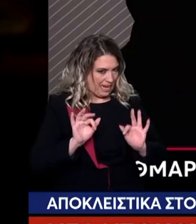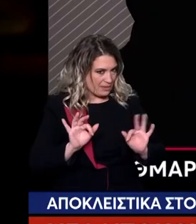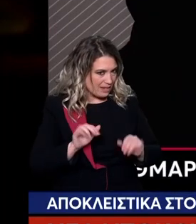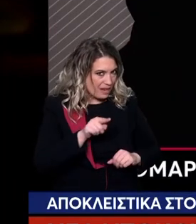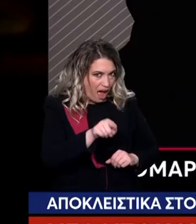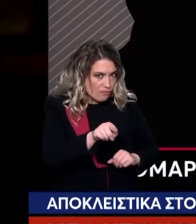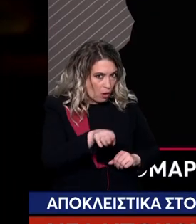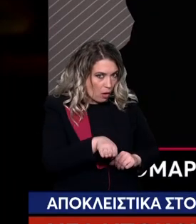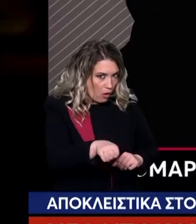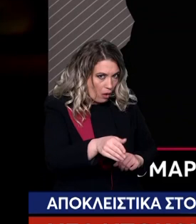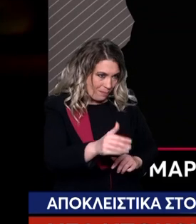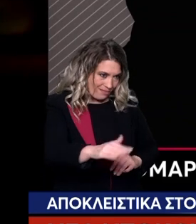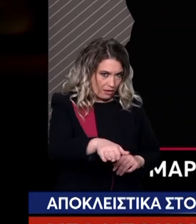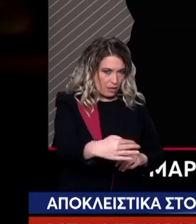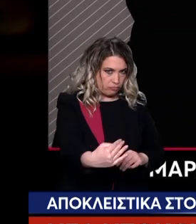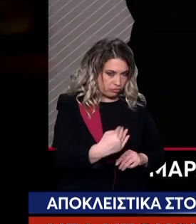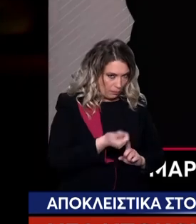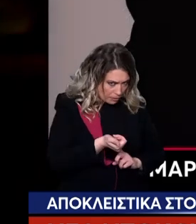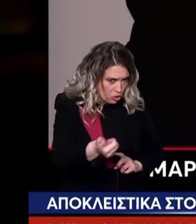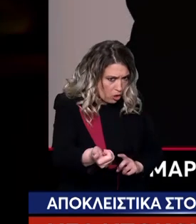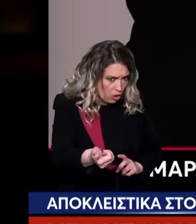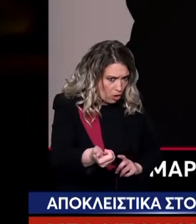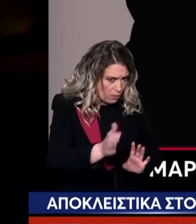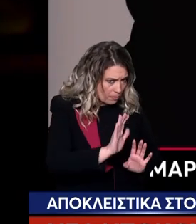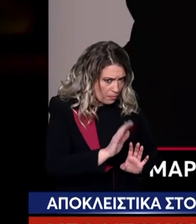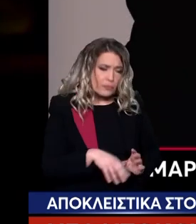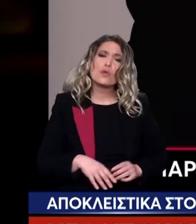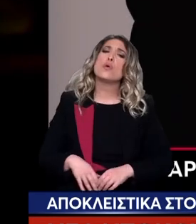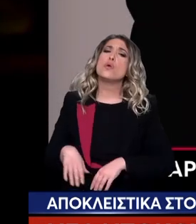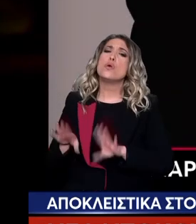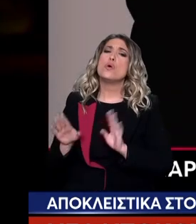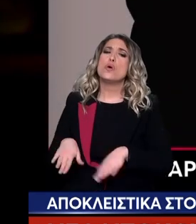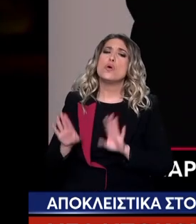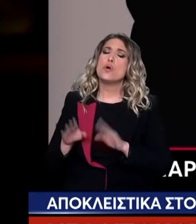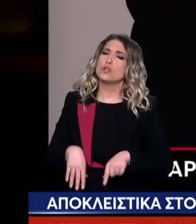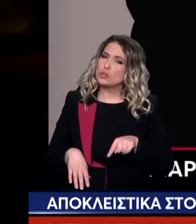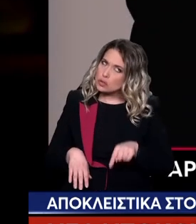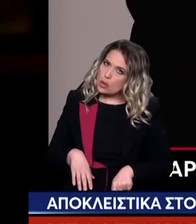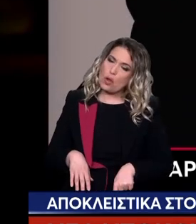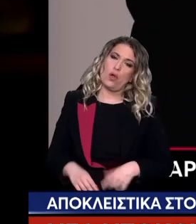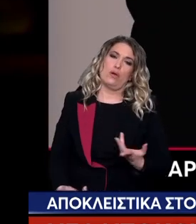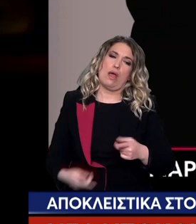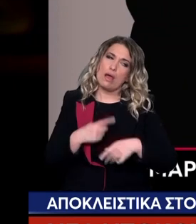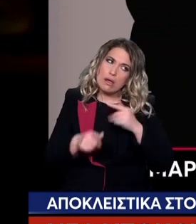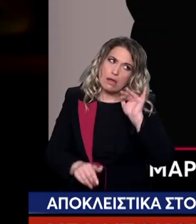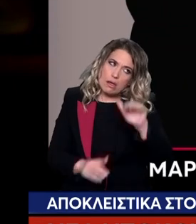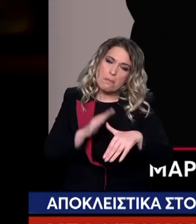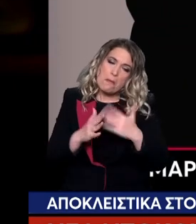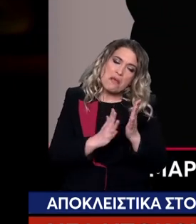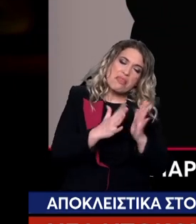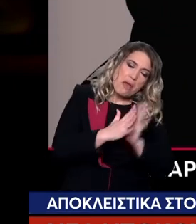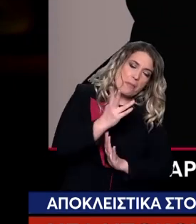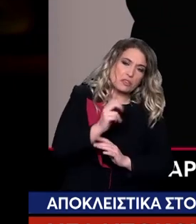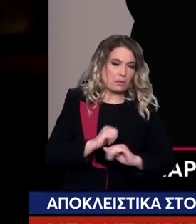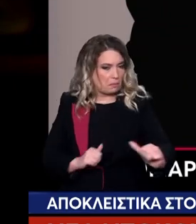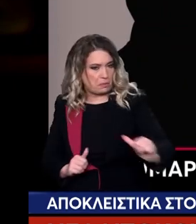ε δεν γύρισε πίσω αυτό ε δεν γύρισε παντελή τώρα θα γσε θέλει 1 ττο τουλάχιστον μη σου πω και